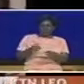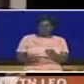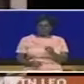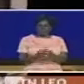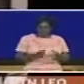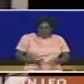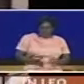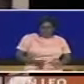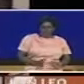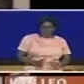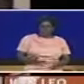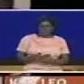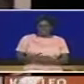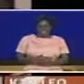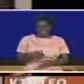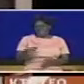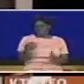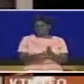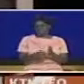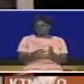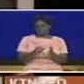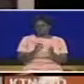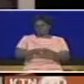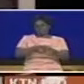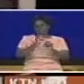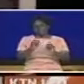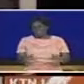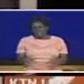mtoto. What the hell? Hapana.